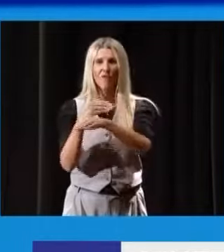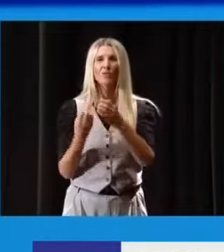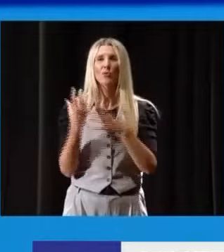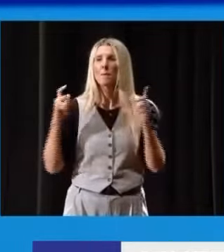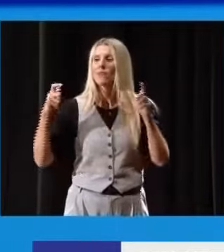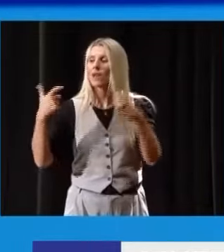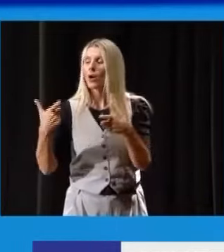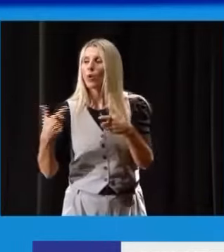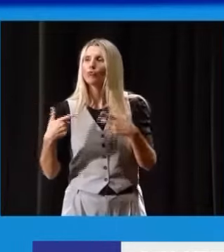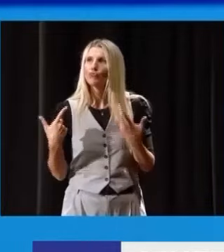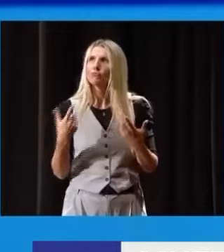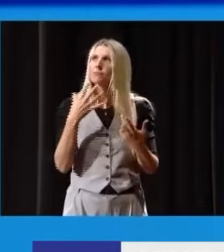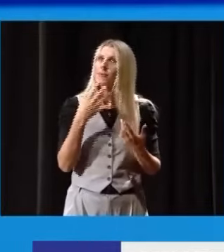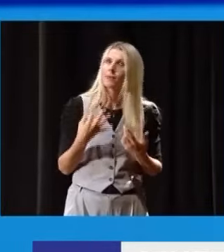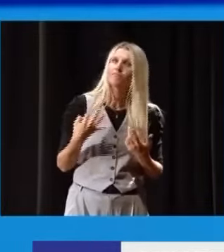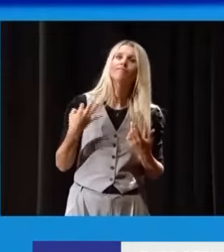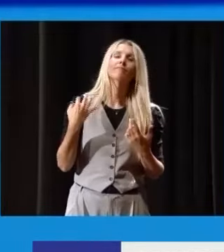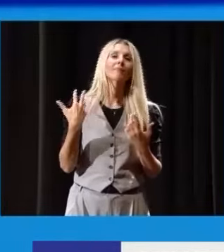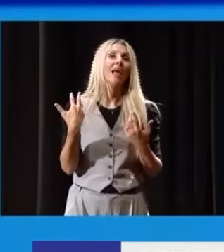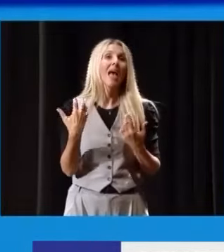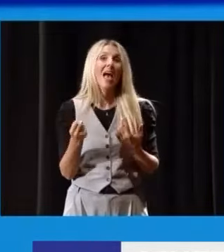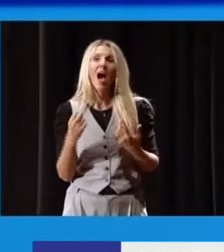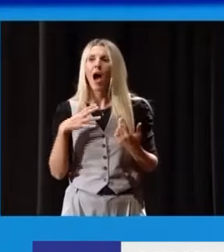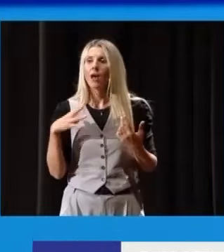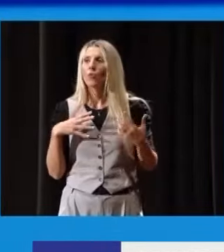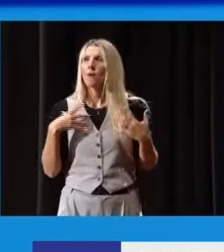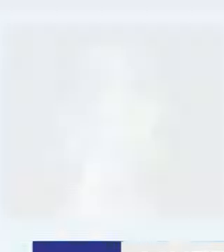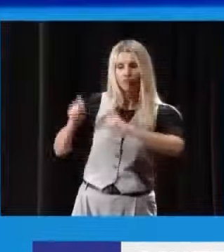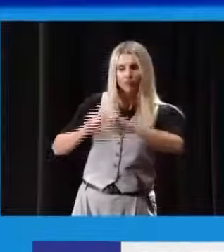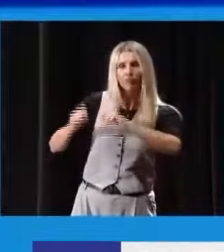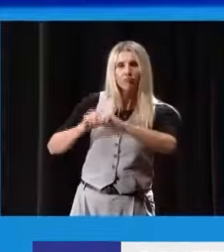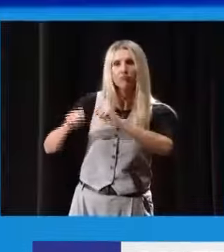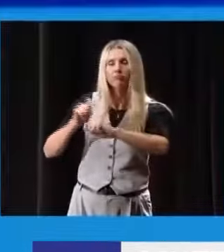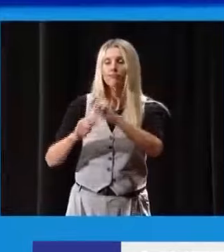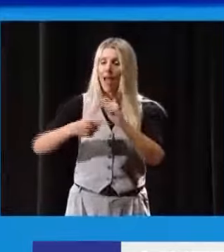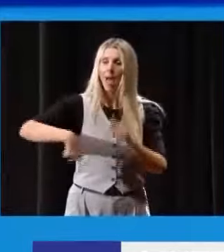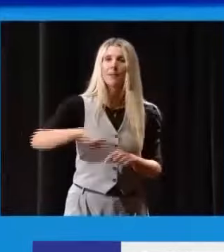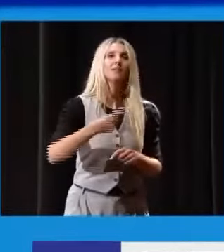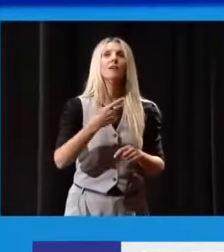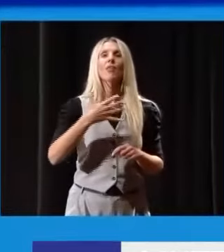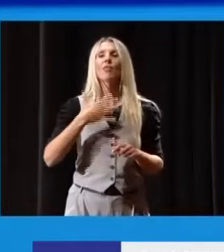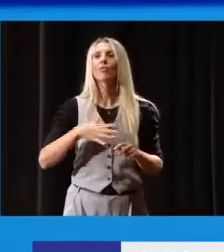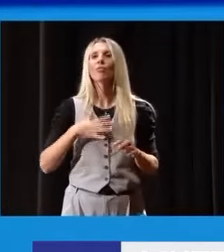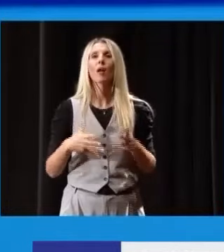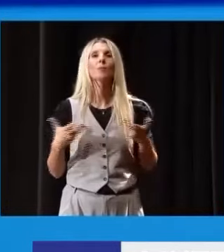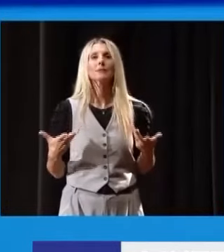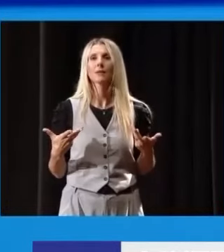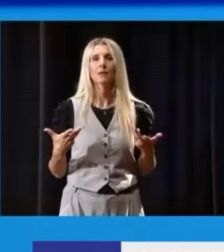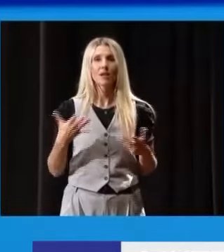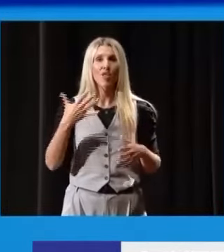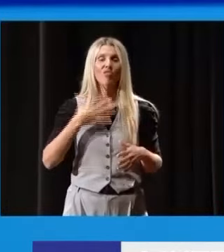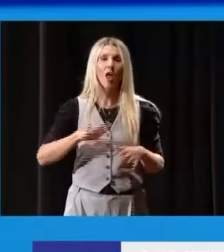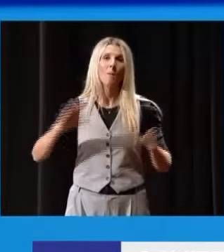και θα έλεγα αντιλαμβανόμενη σε ένα βαθμό δυσφορία στην πόλη. Η πρόθεσή μας είναι